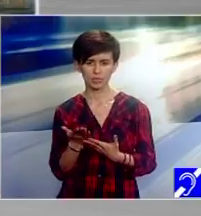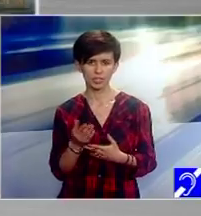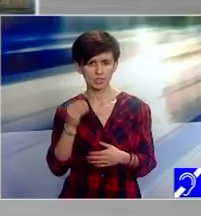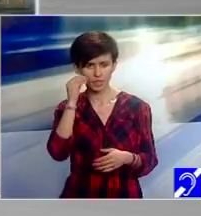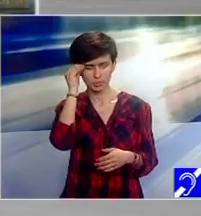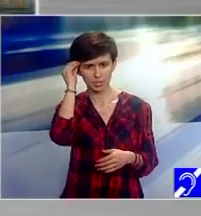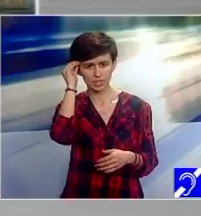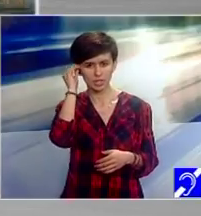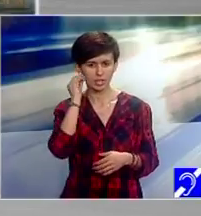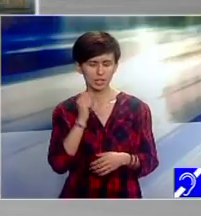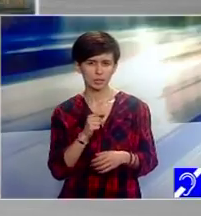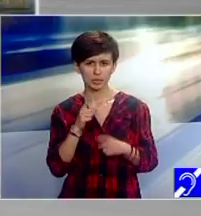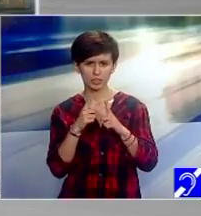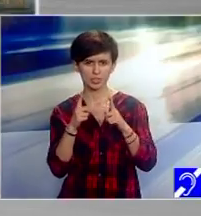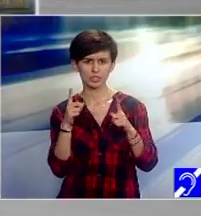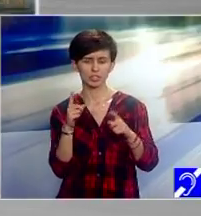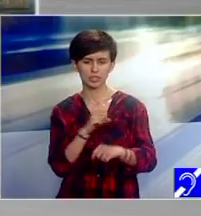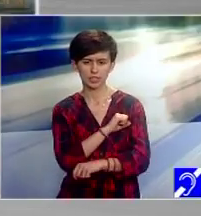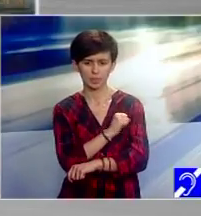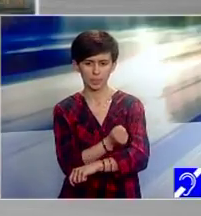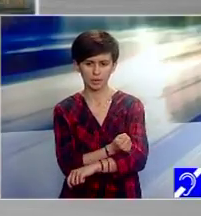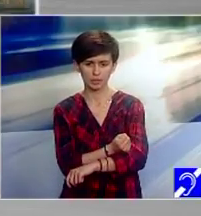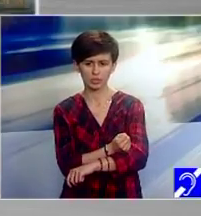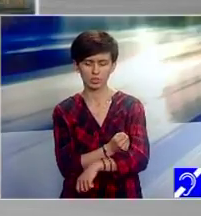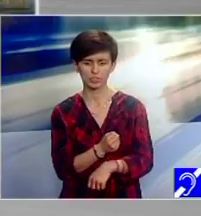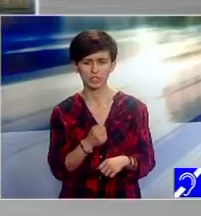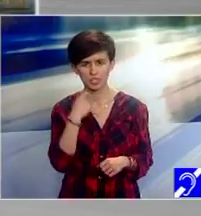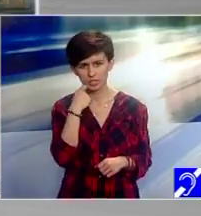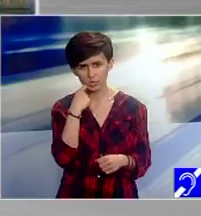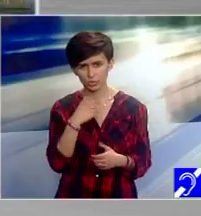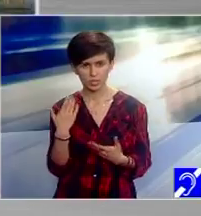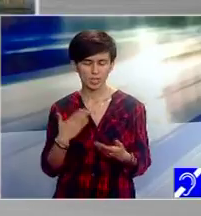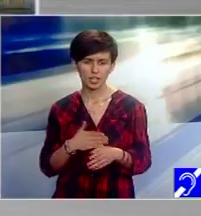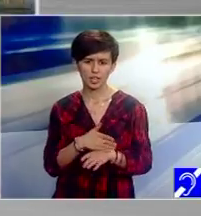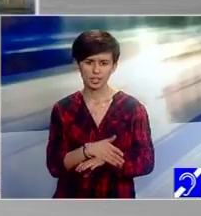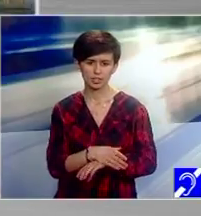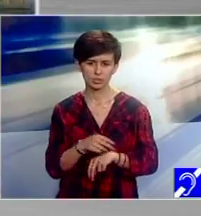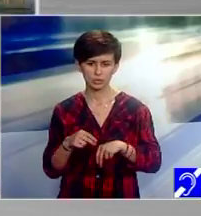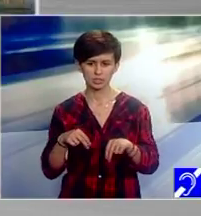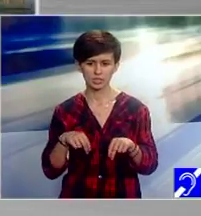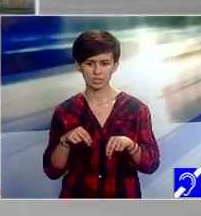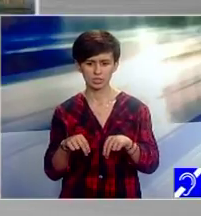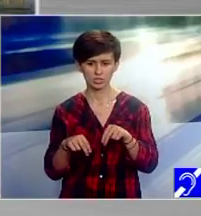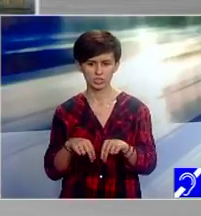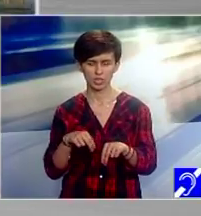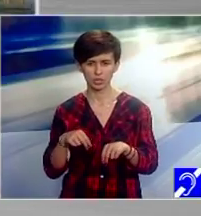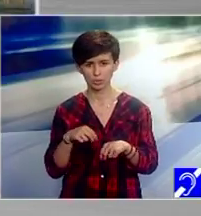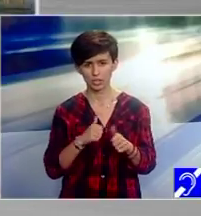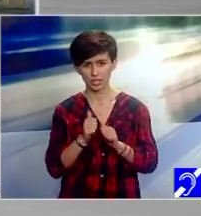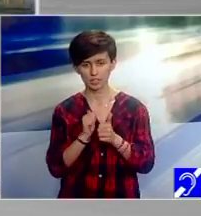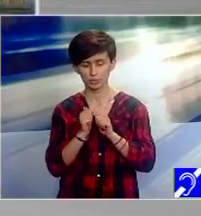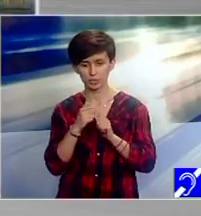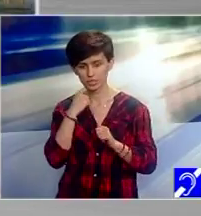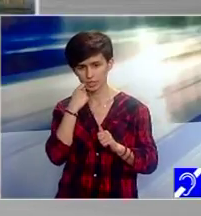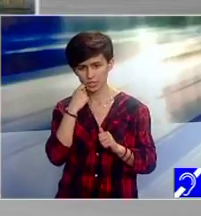prin anul 1950 a introdus șacul ca sport în școala din Cluj și apoi acest sport